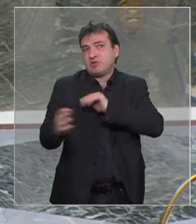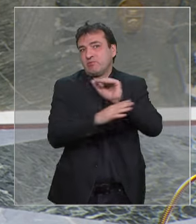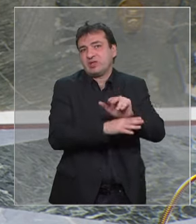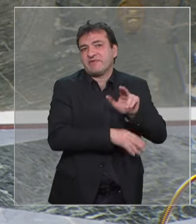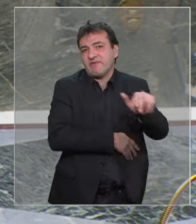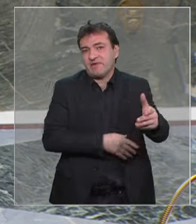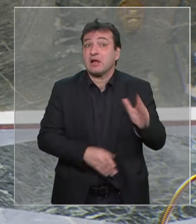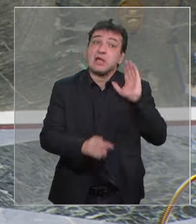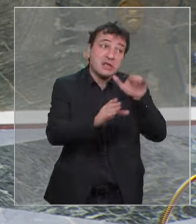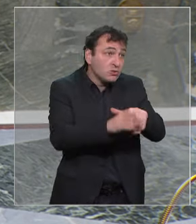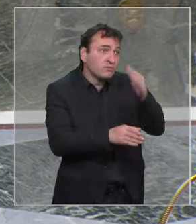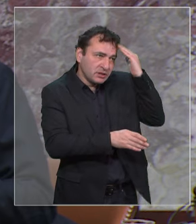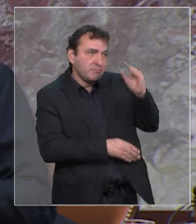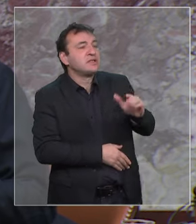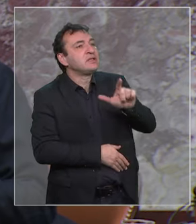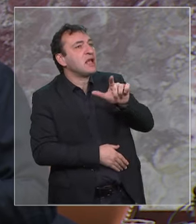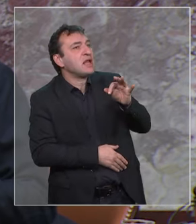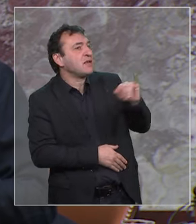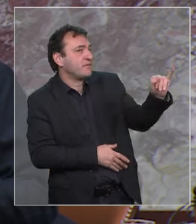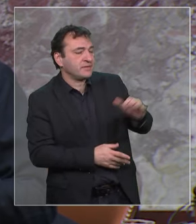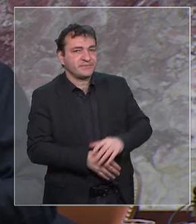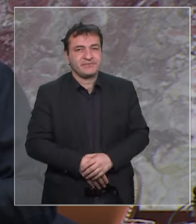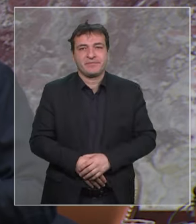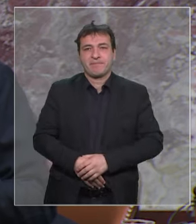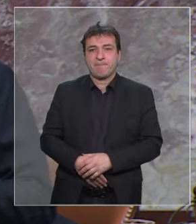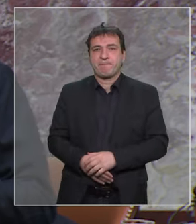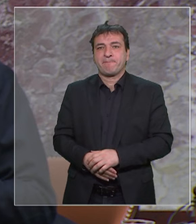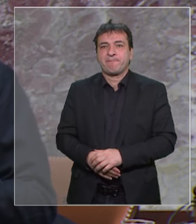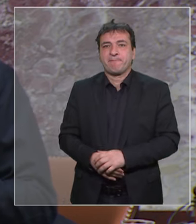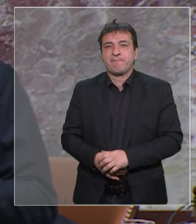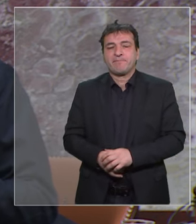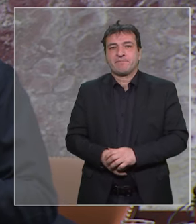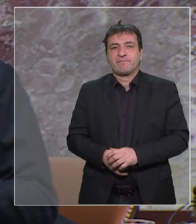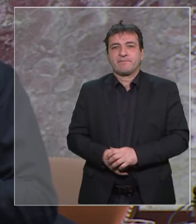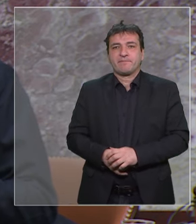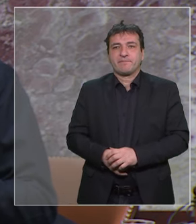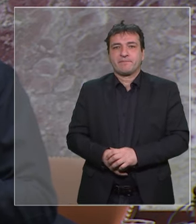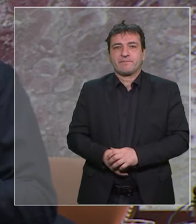ses dirigeants de la France insoumise. Merci beaucoup, monsieur le ministre.